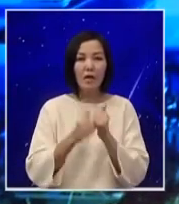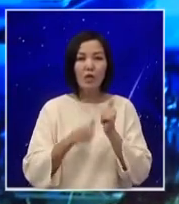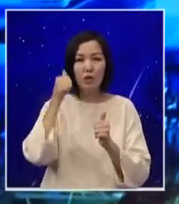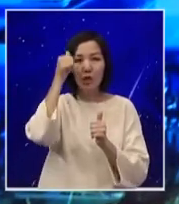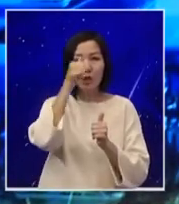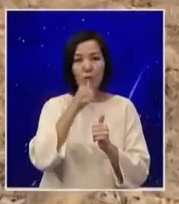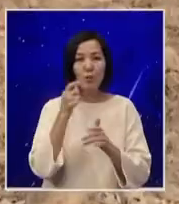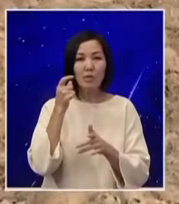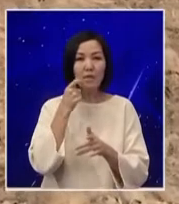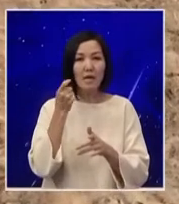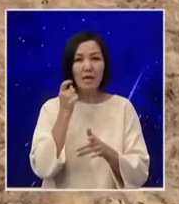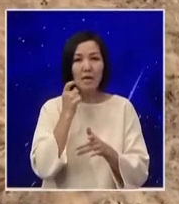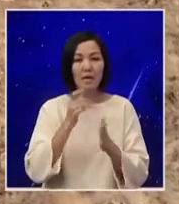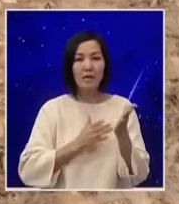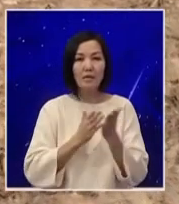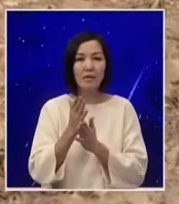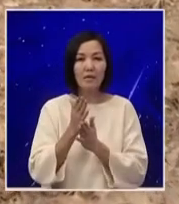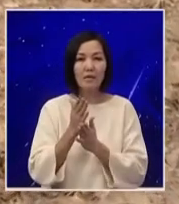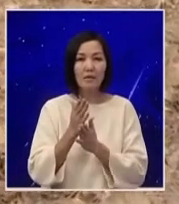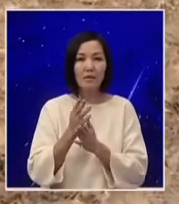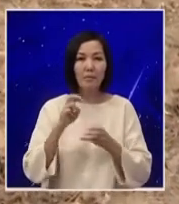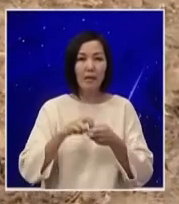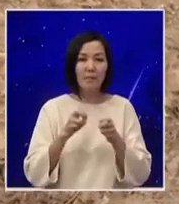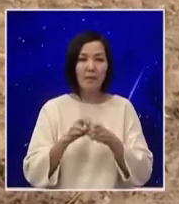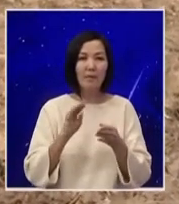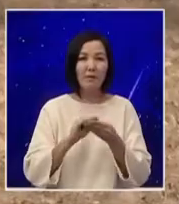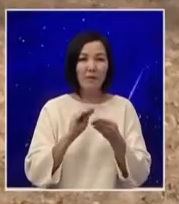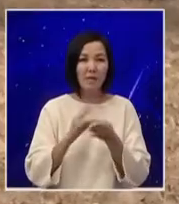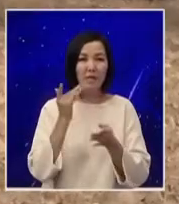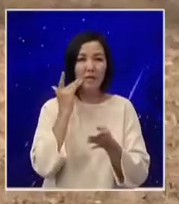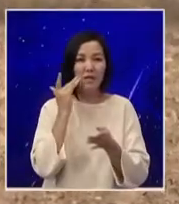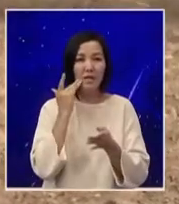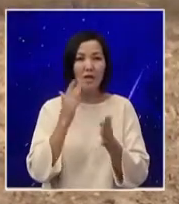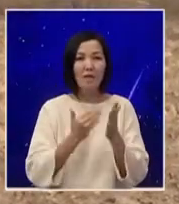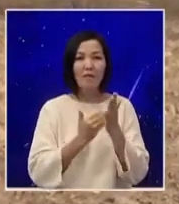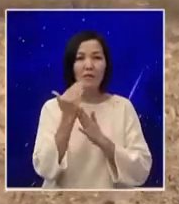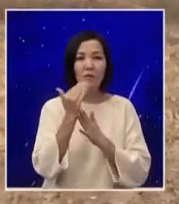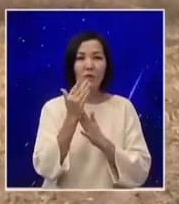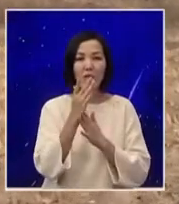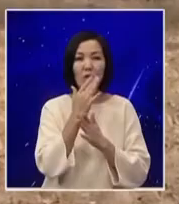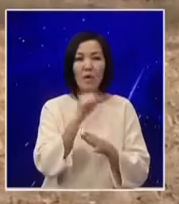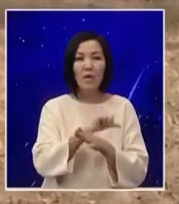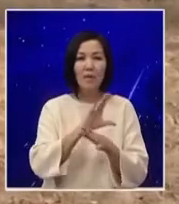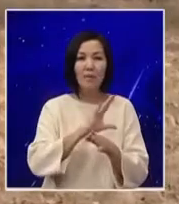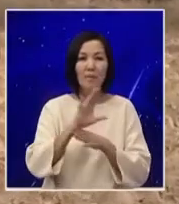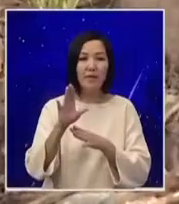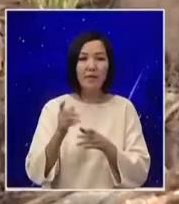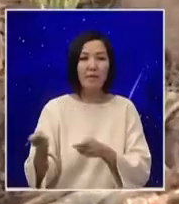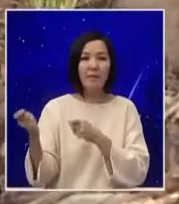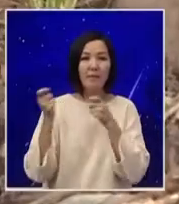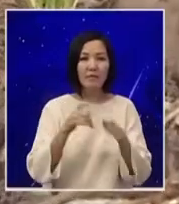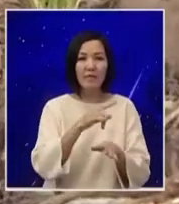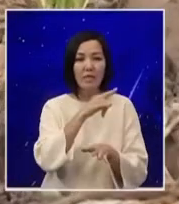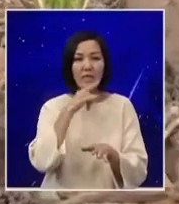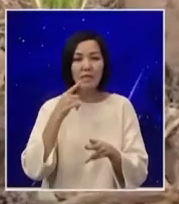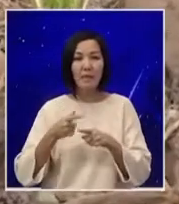сахарная отрасль республики сталкивается с одной и той же проблемой высокая доля импорта основные поставщики россия и